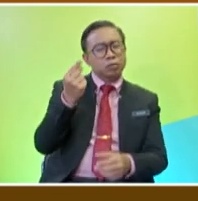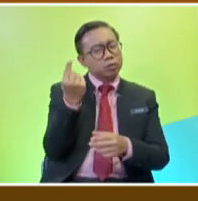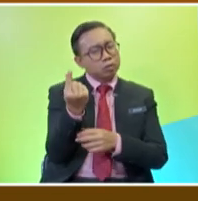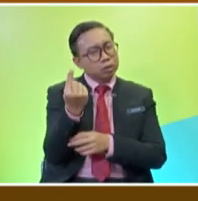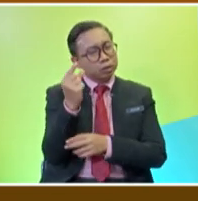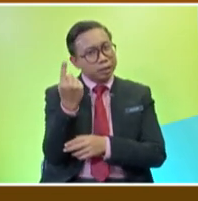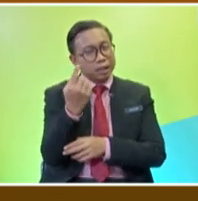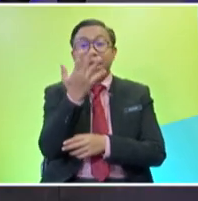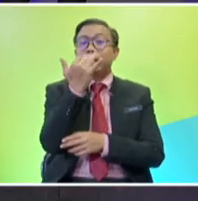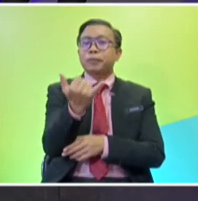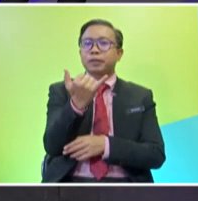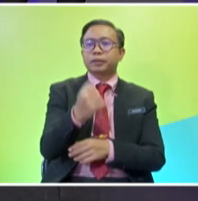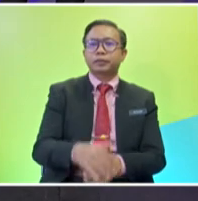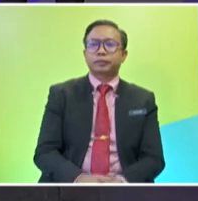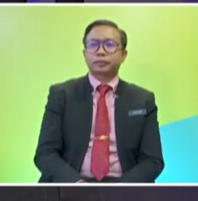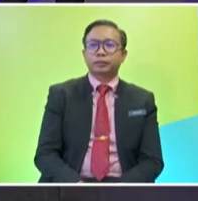besar